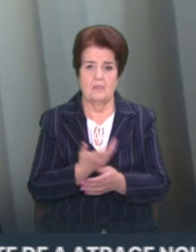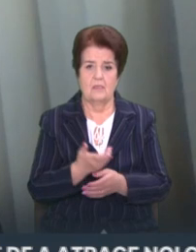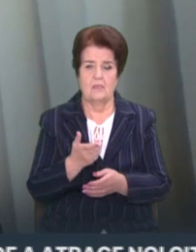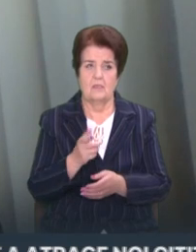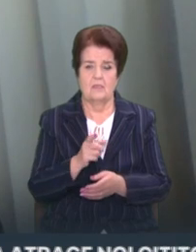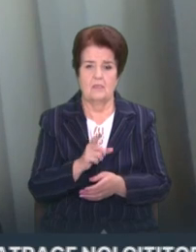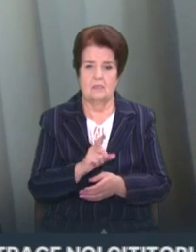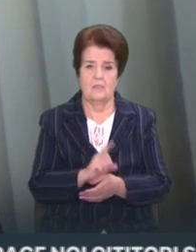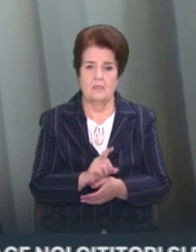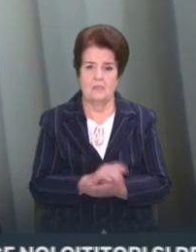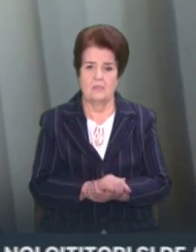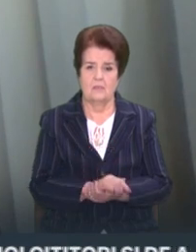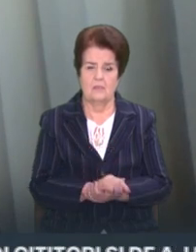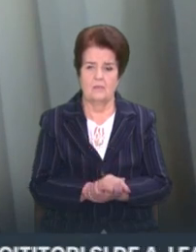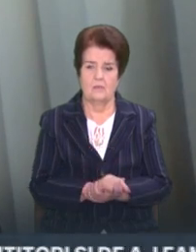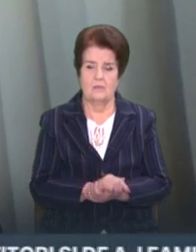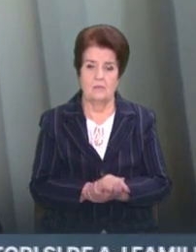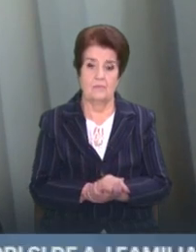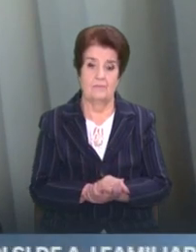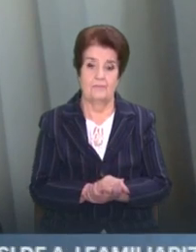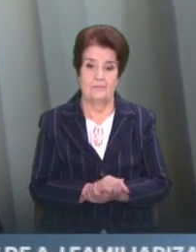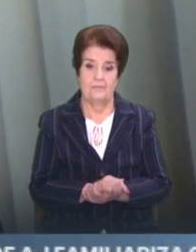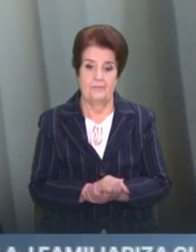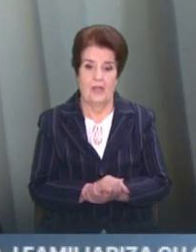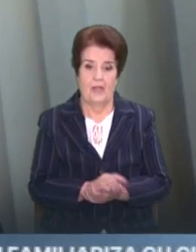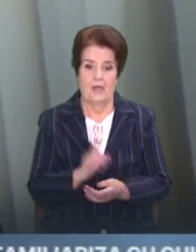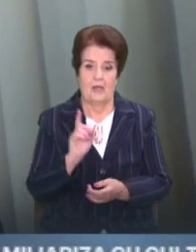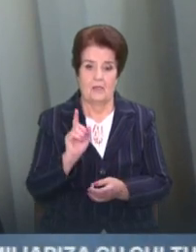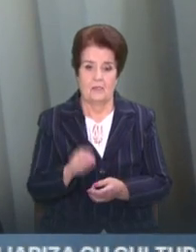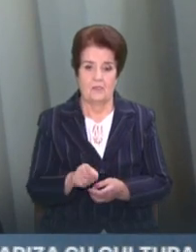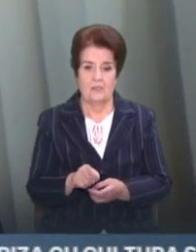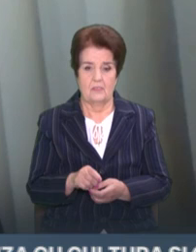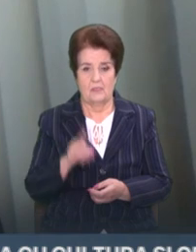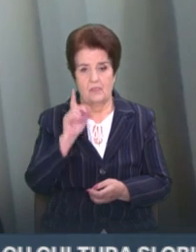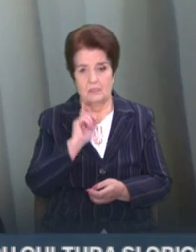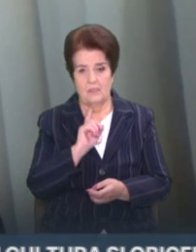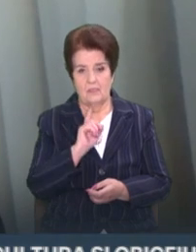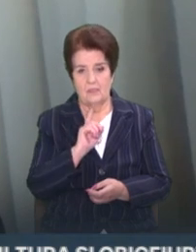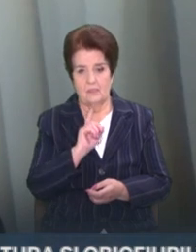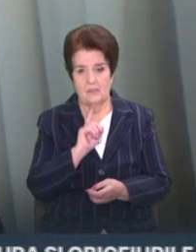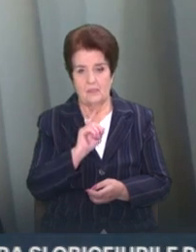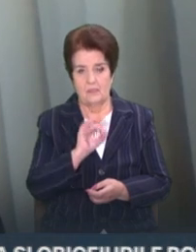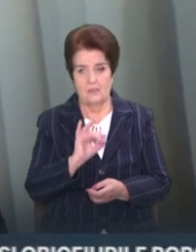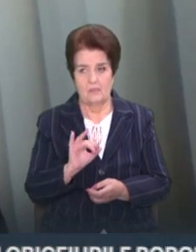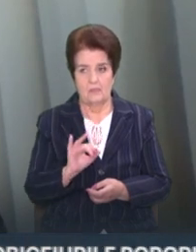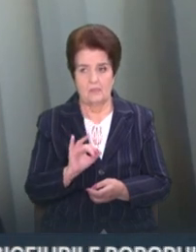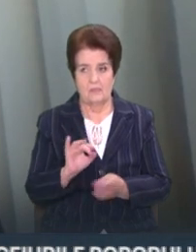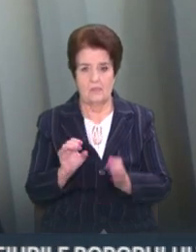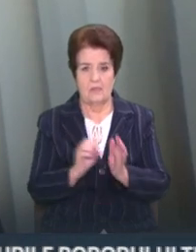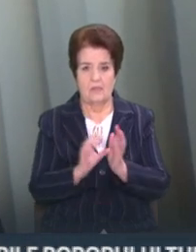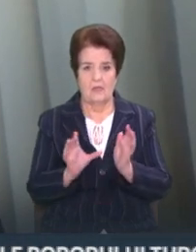considerând evenimentele care se întâmplă în Ucraina, odată ce o bună parte din energie electrică,